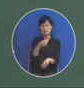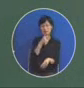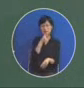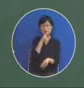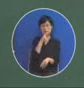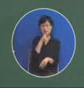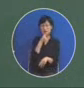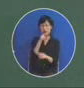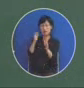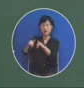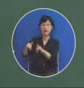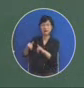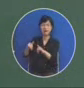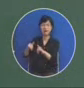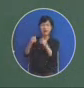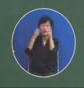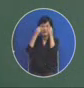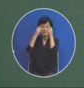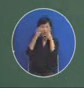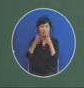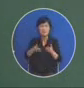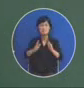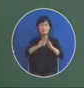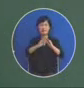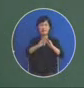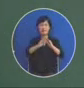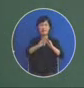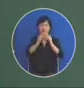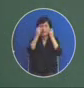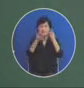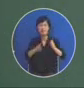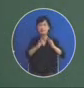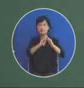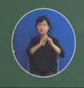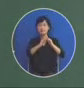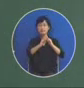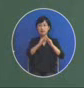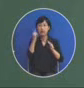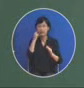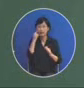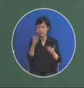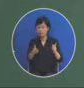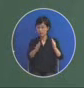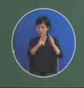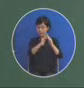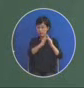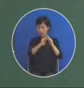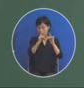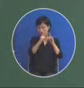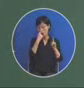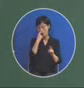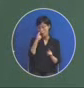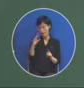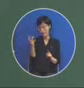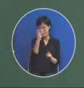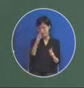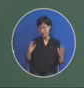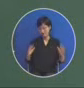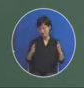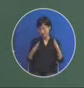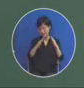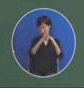that. 새로 지었습니다. And he built a new one. 지을 때 왜 지었는가 하니까 내가 어떻게 하면은 왕의 인기를